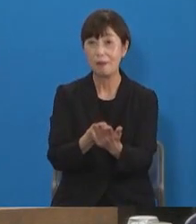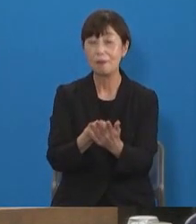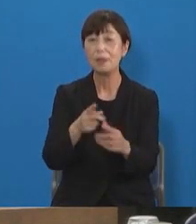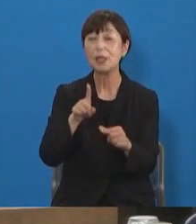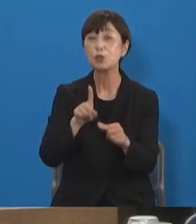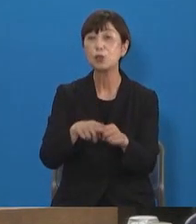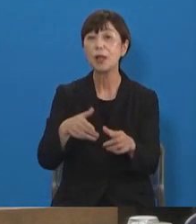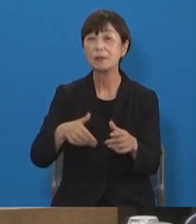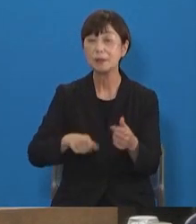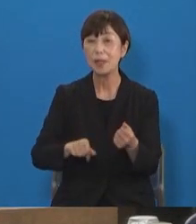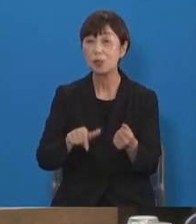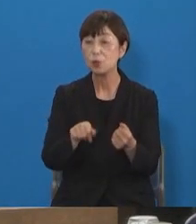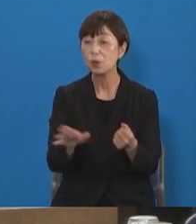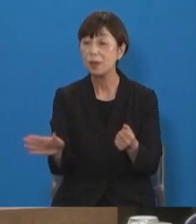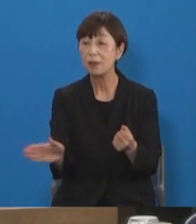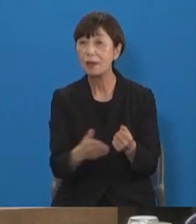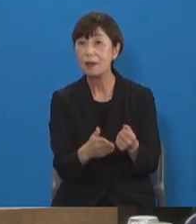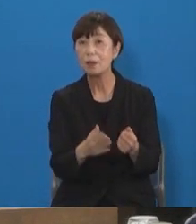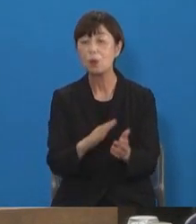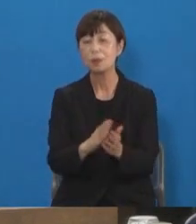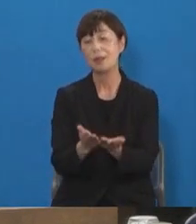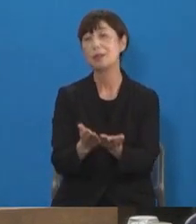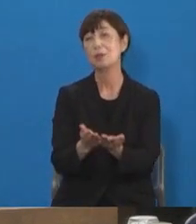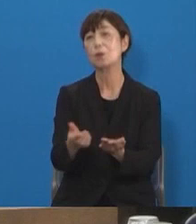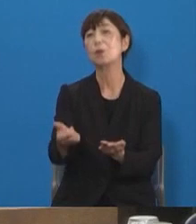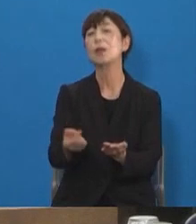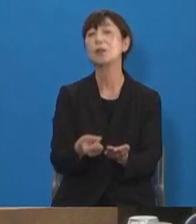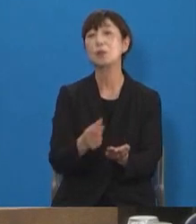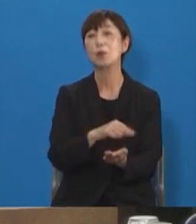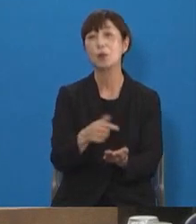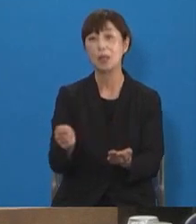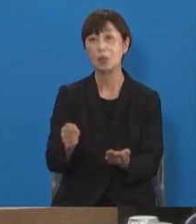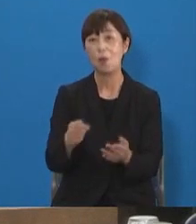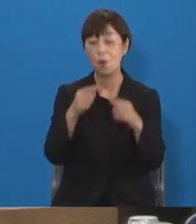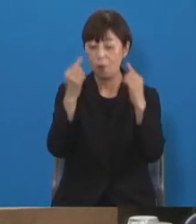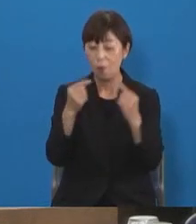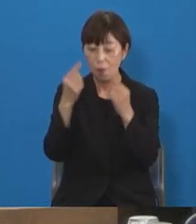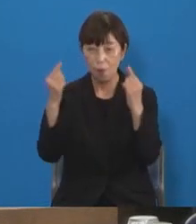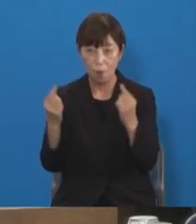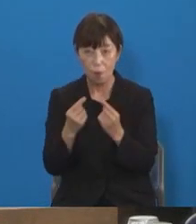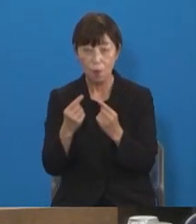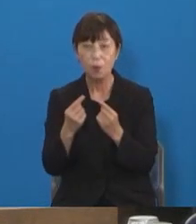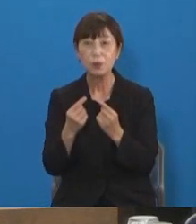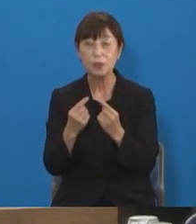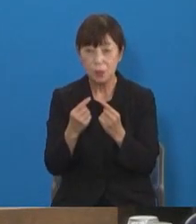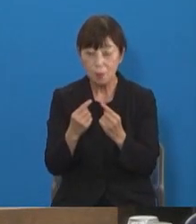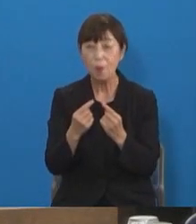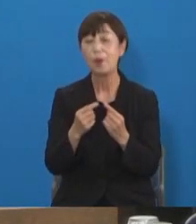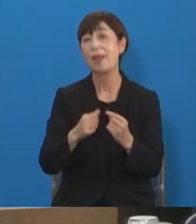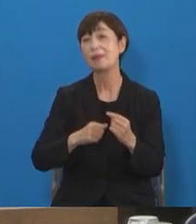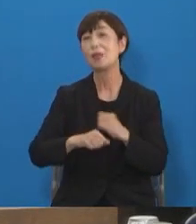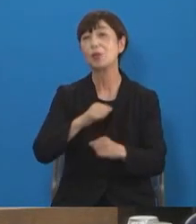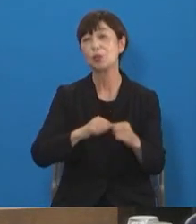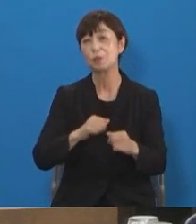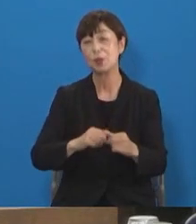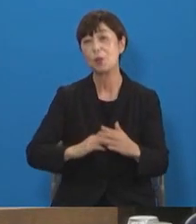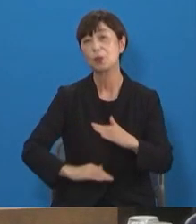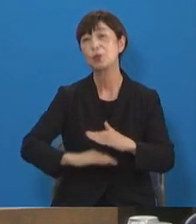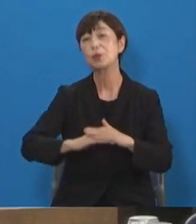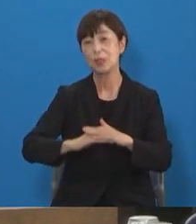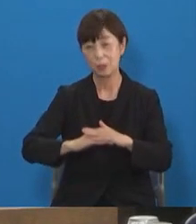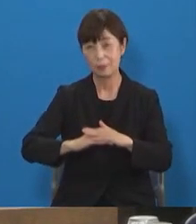階からのテキストの活用など、生徒の個別の事情にも配慮しながら、取り組みの充実を図り、子ども